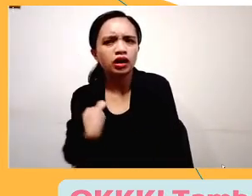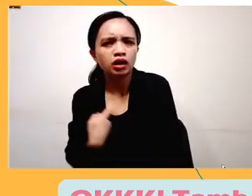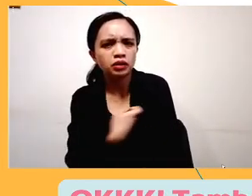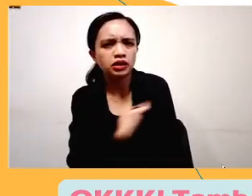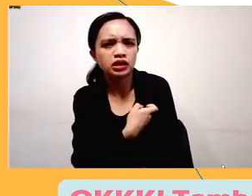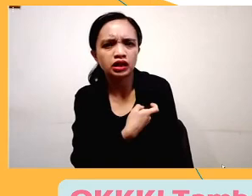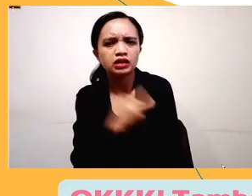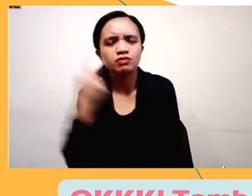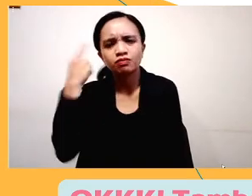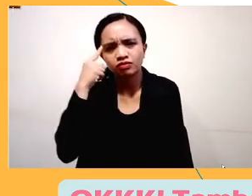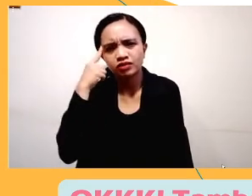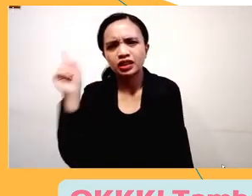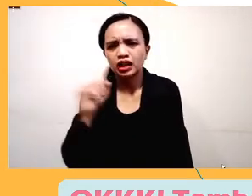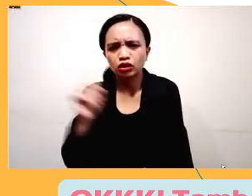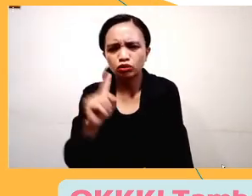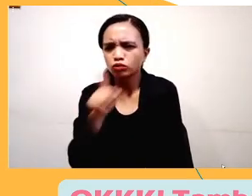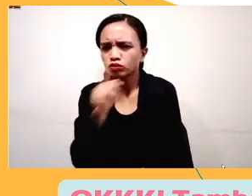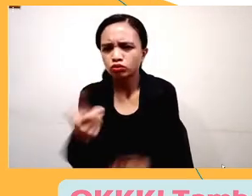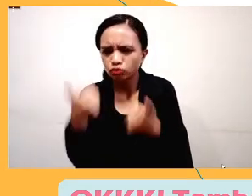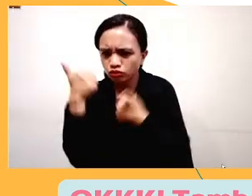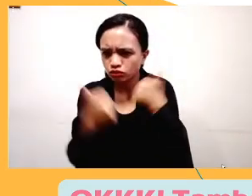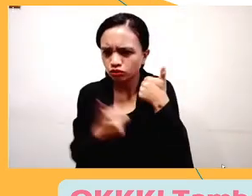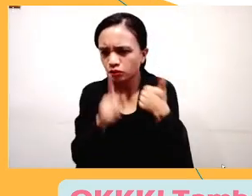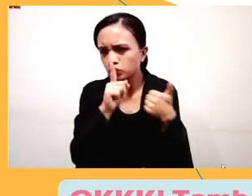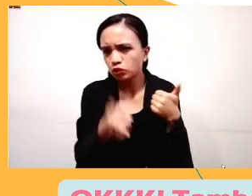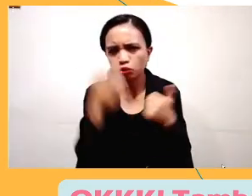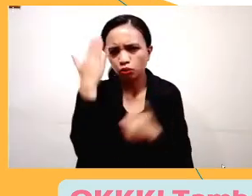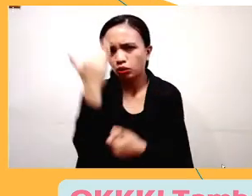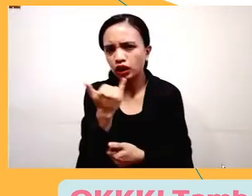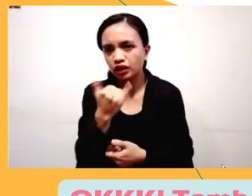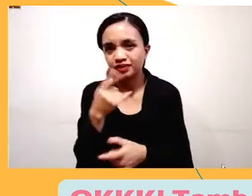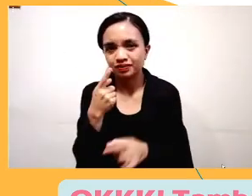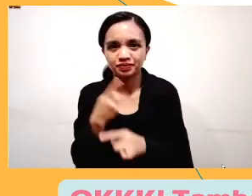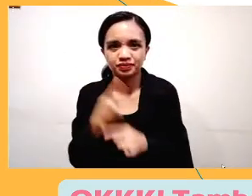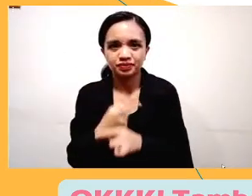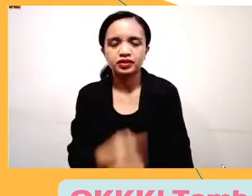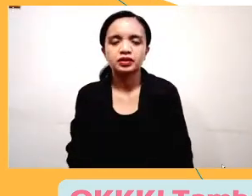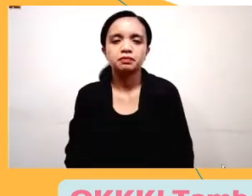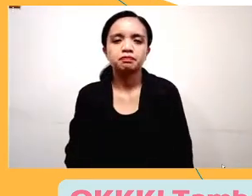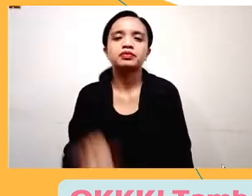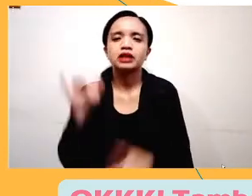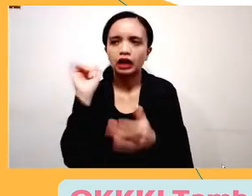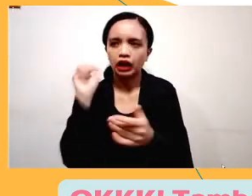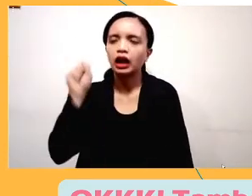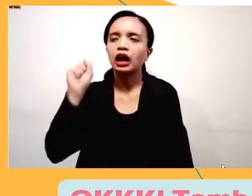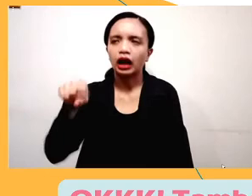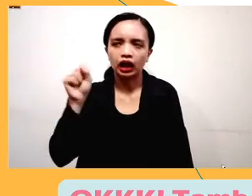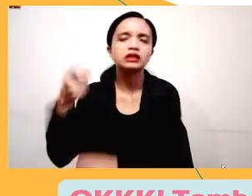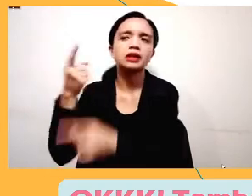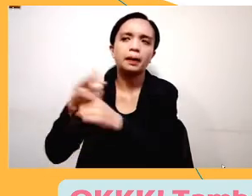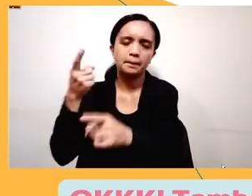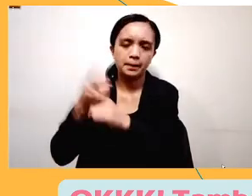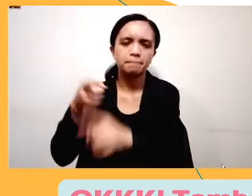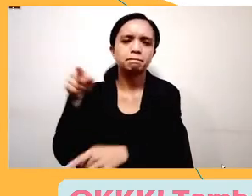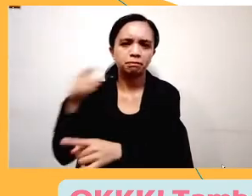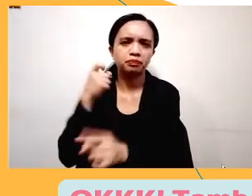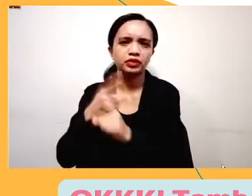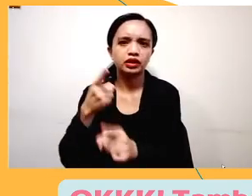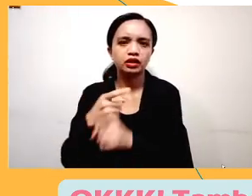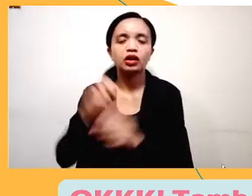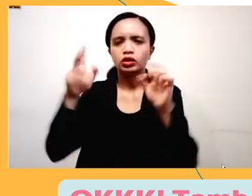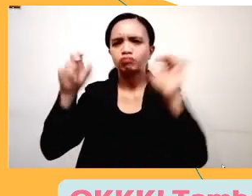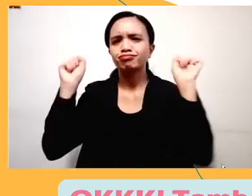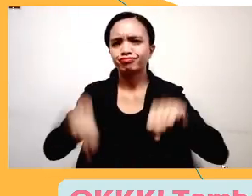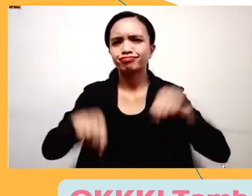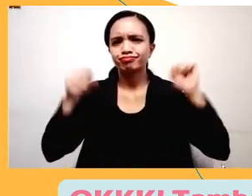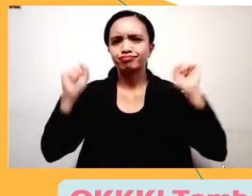Alin ang totoo doon? So, bakit? Diba? Ah, yun pala yun. Tama nga naman siya. Sige, kaya ko naman improve